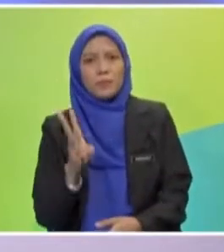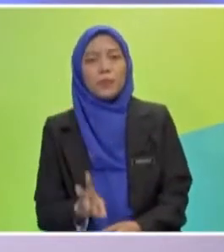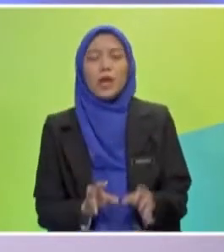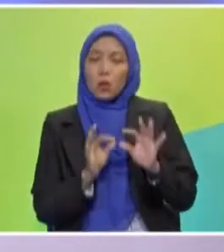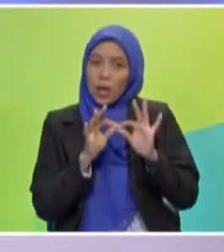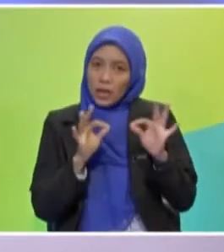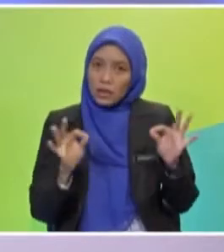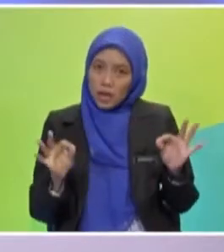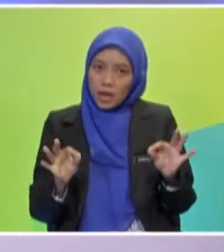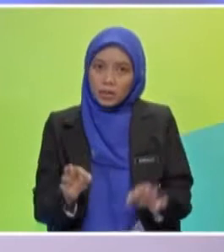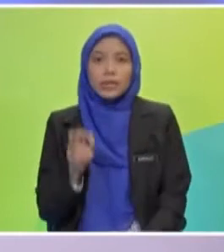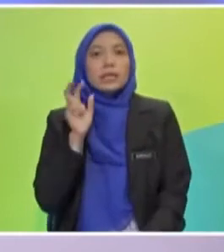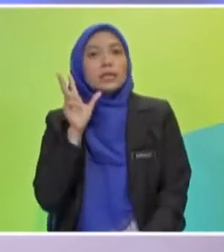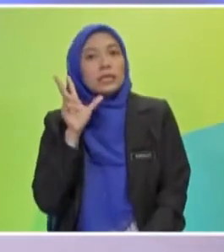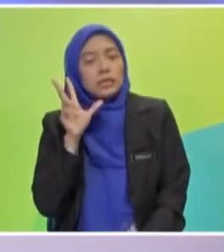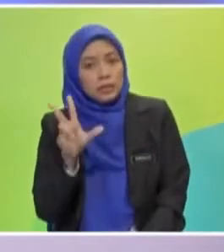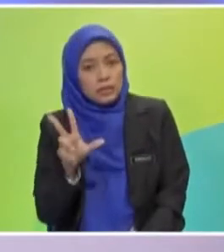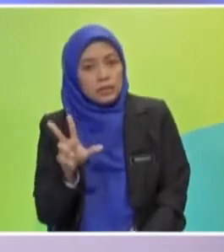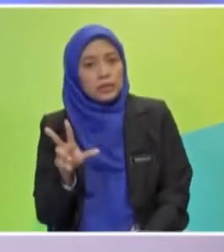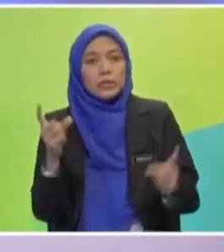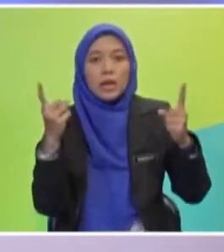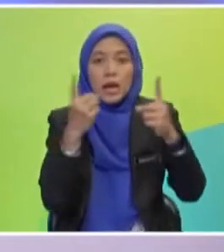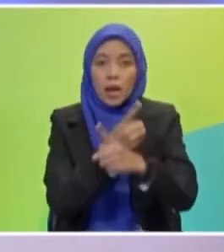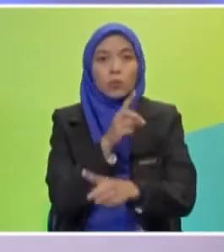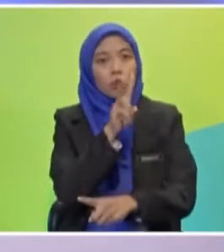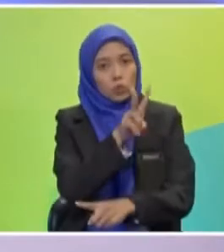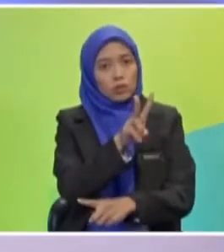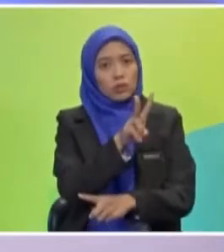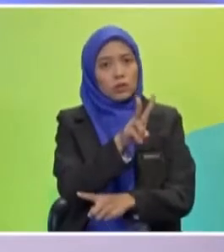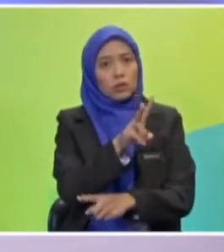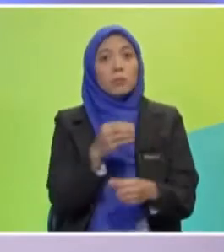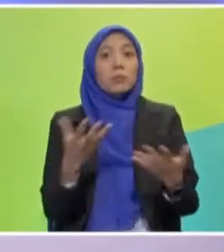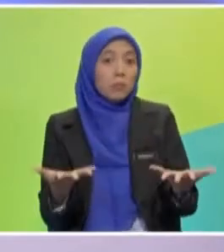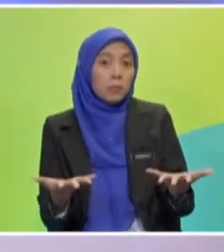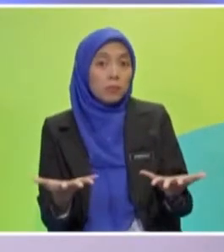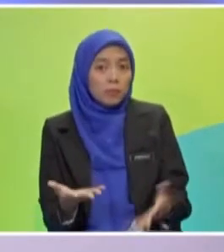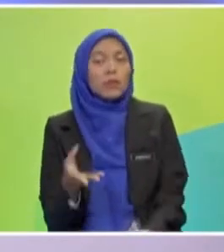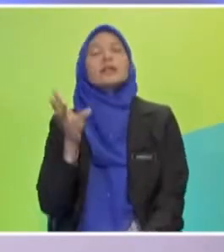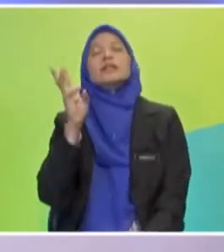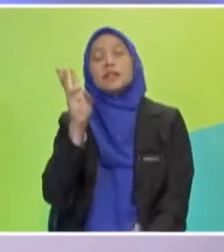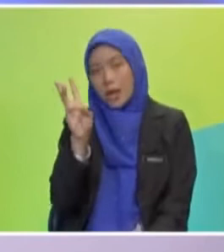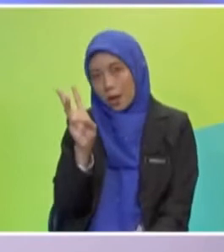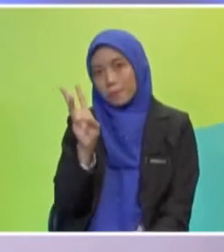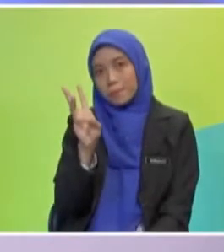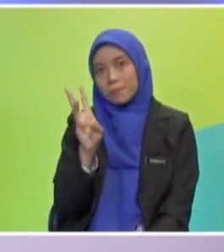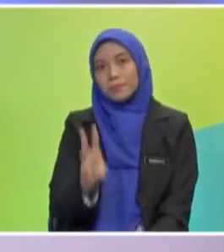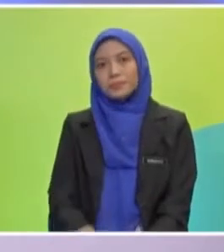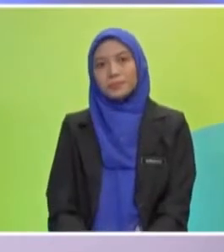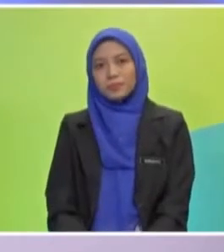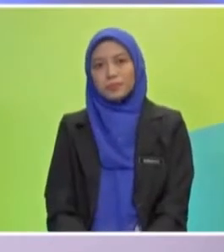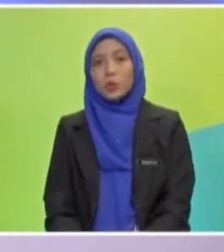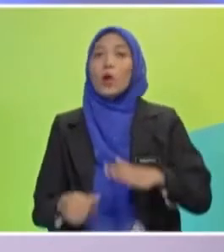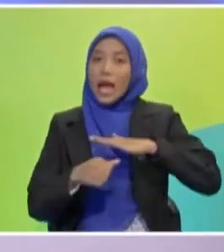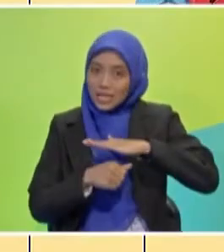bahawa 3 darab dengan 2 sama dengan 6. Okay, itu